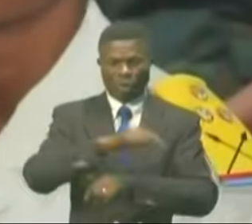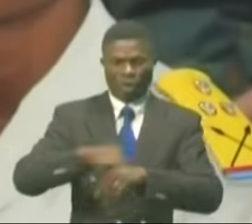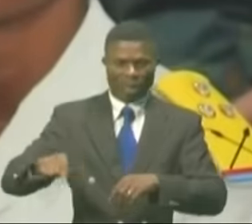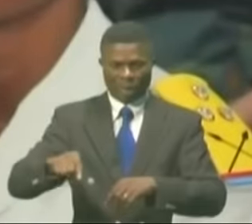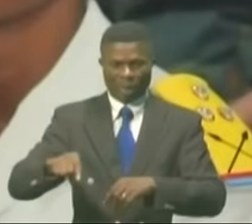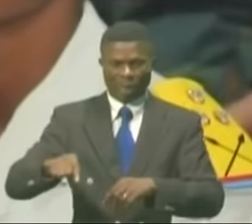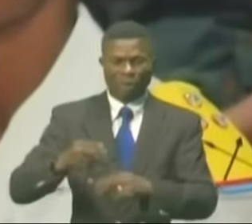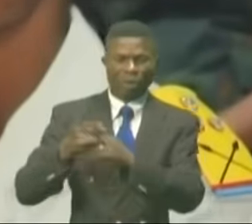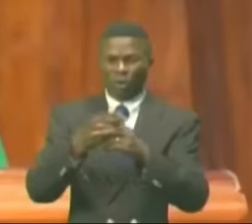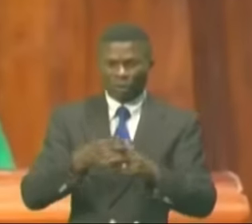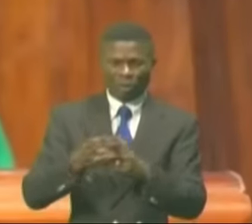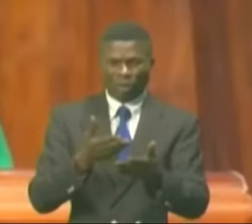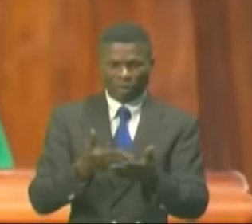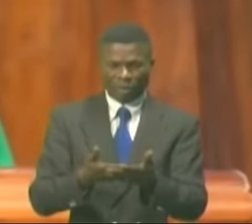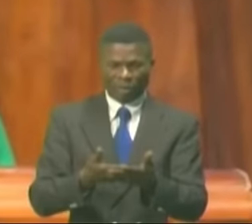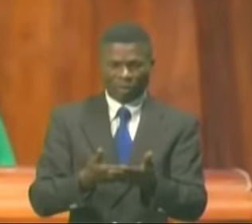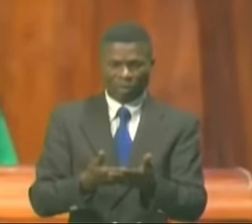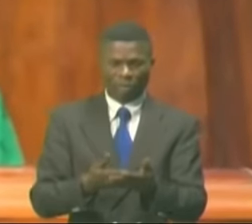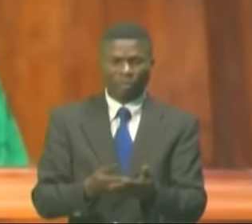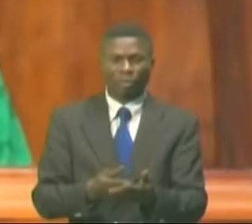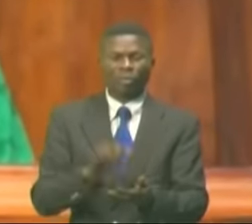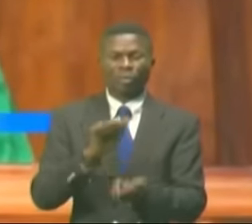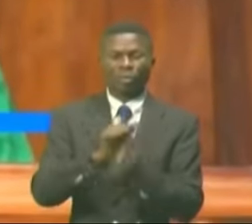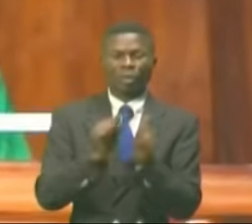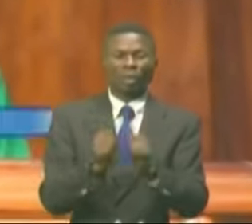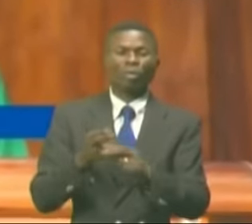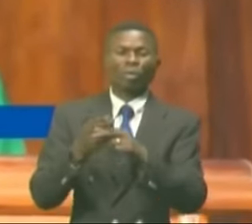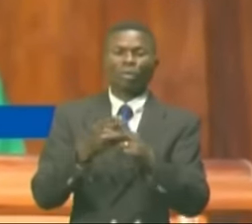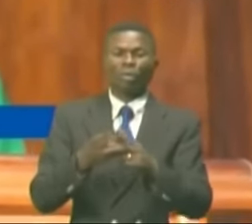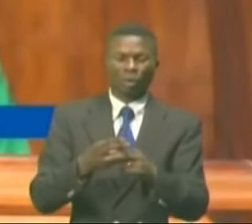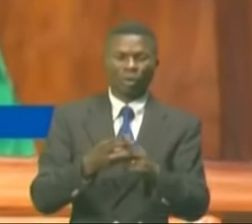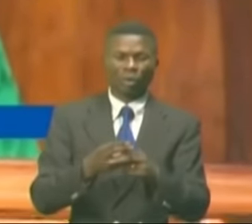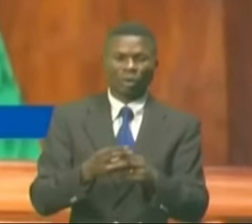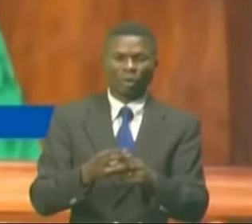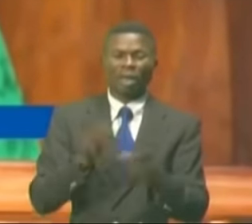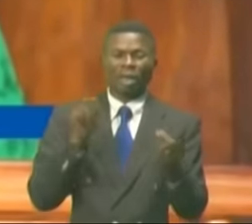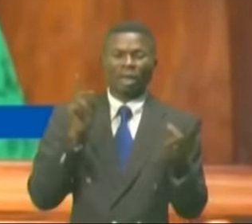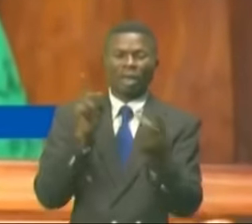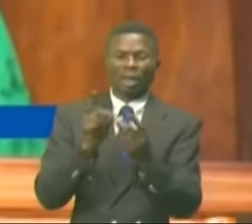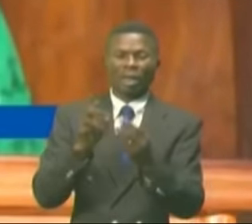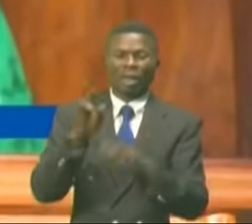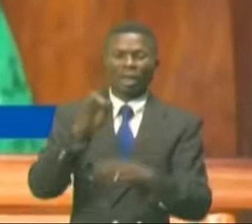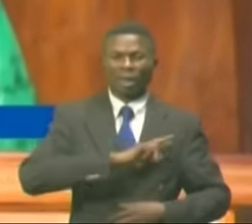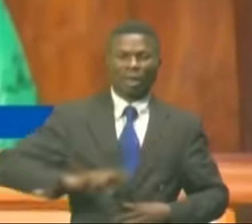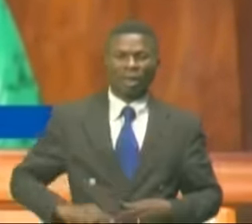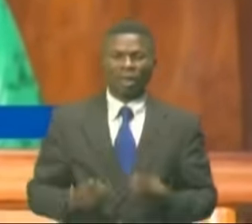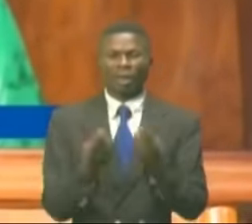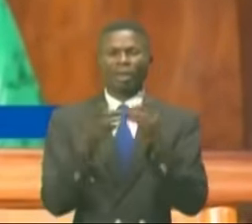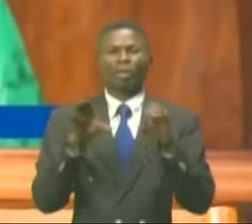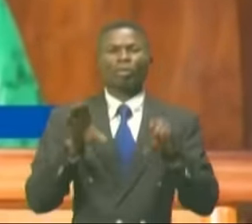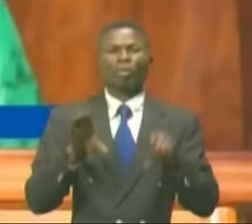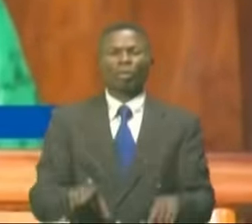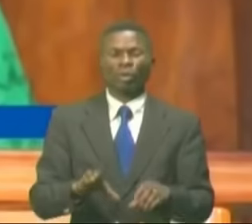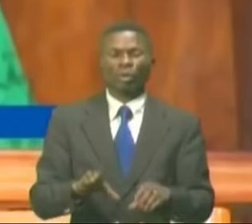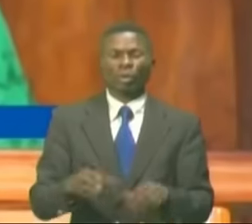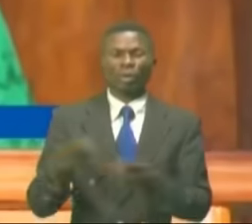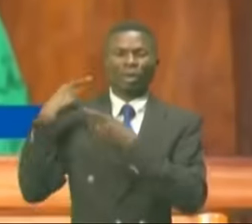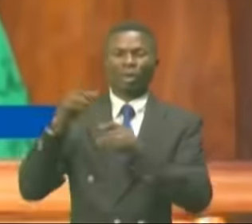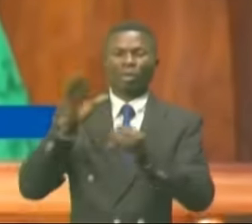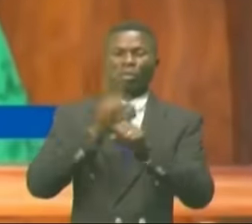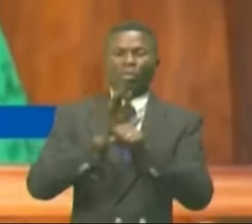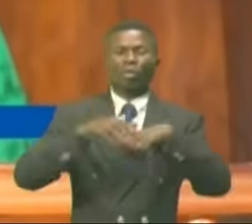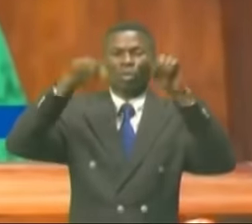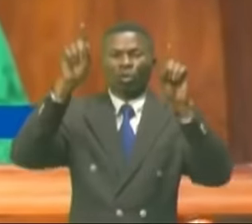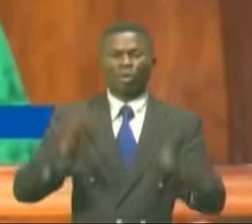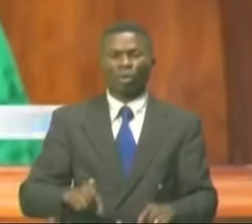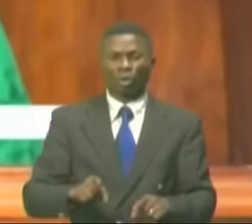de sécurité. Les défis sécuritaires auxquels est confrontée la République démocratique du Congo depuis plusieurs années